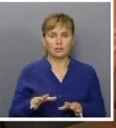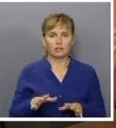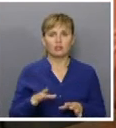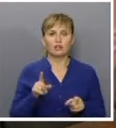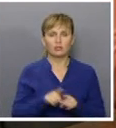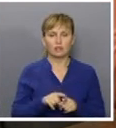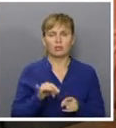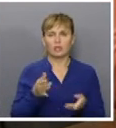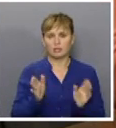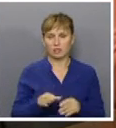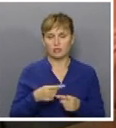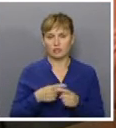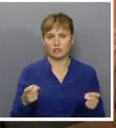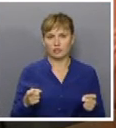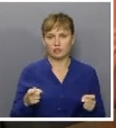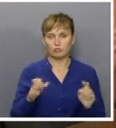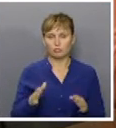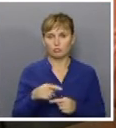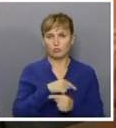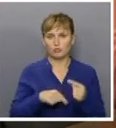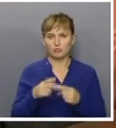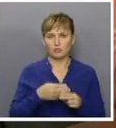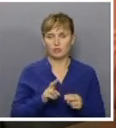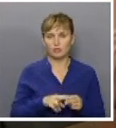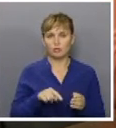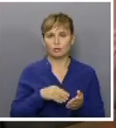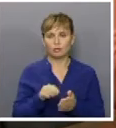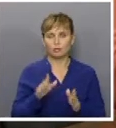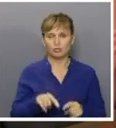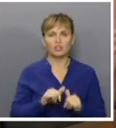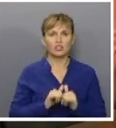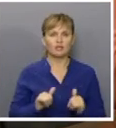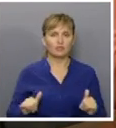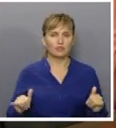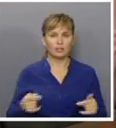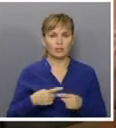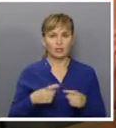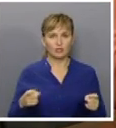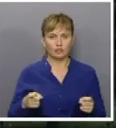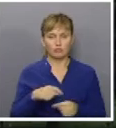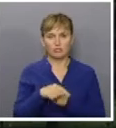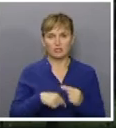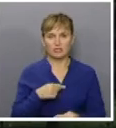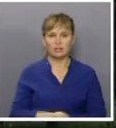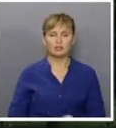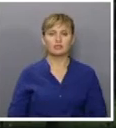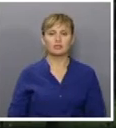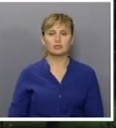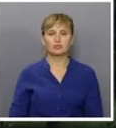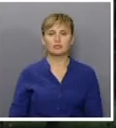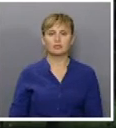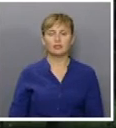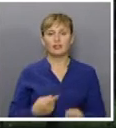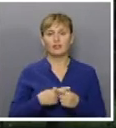будет гостиничный бизнес. Будут те предприниматели, которые купили, они будут развивать гостиничный бизнес.